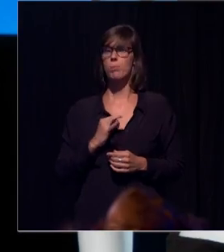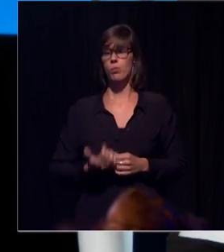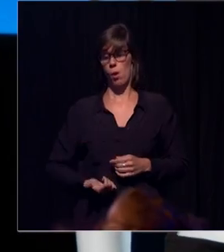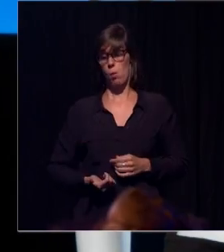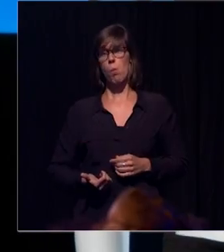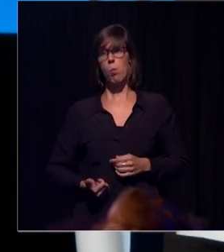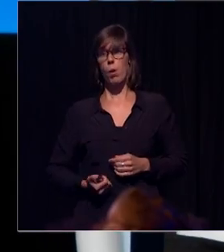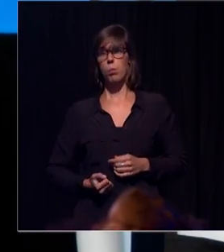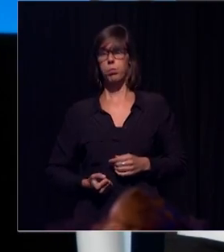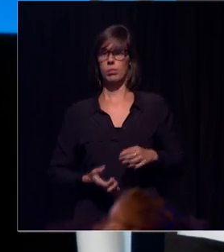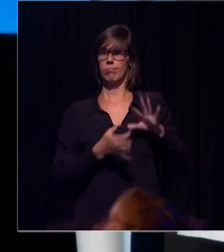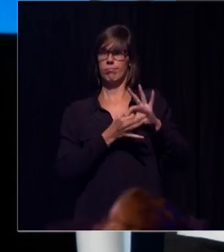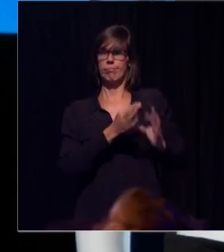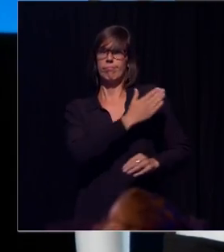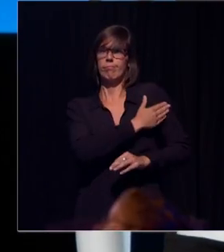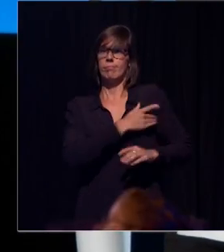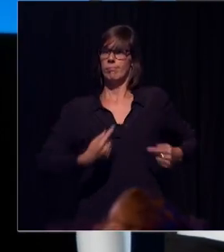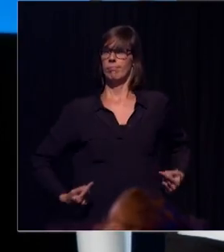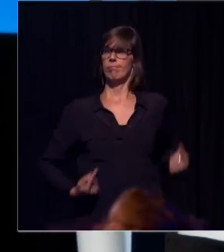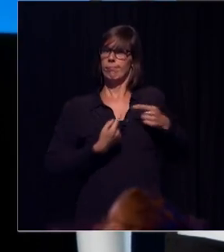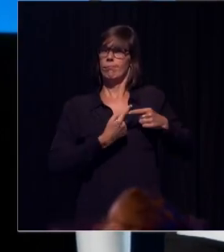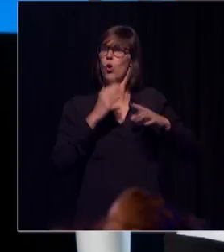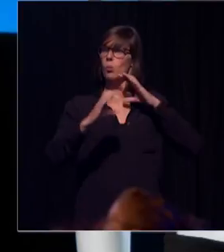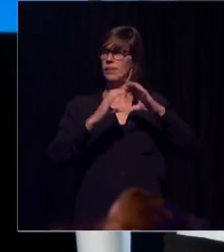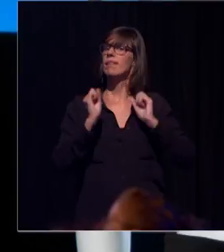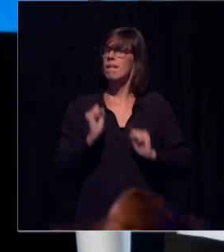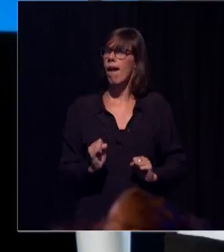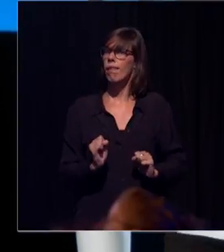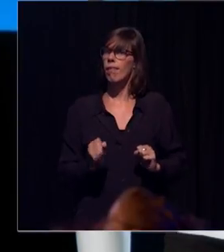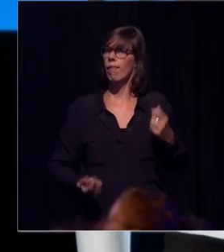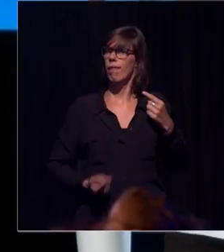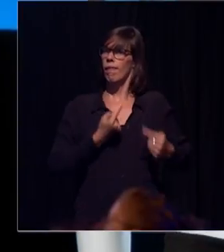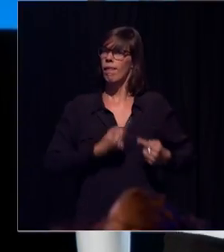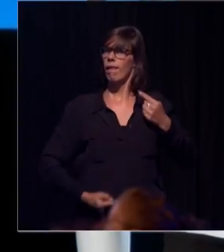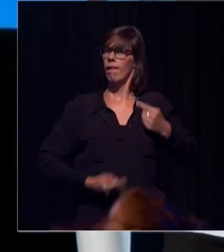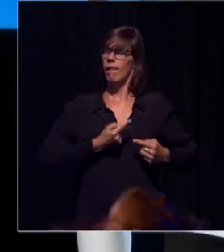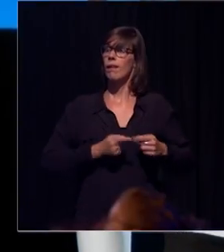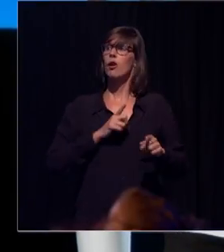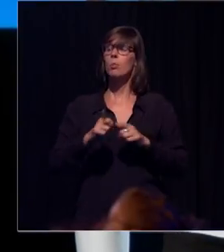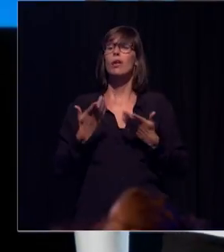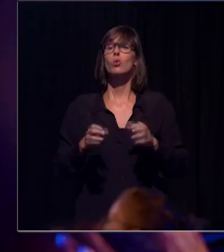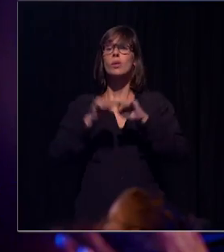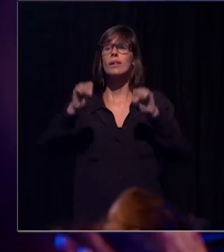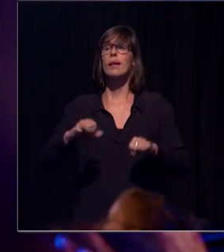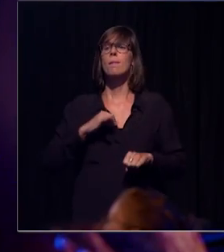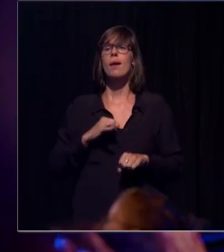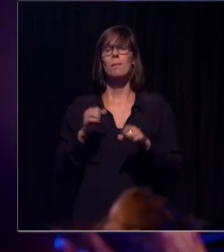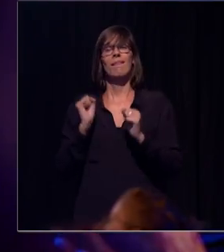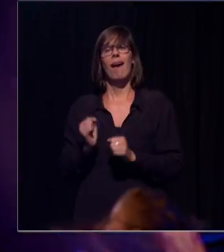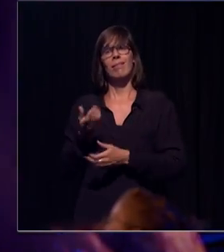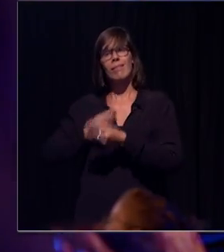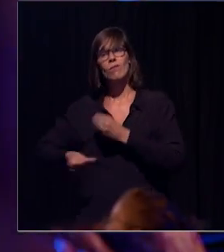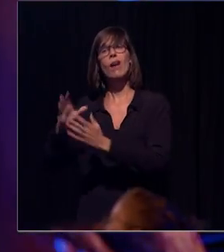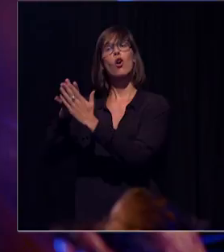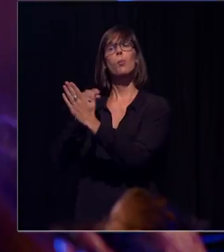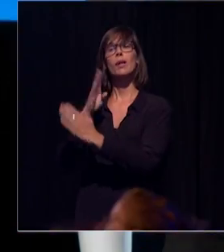En wat meer is, we hebben nu pompjes die kunnen praten met zo'n sensor. Dus we hebben nu